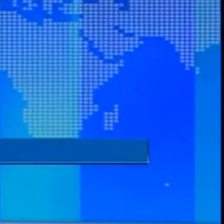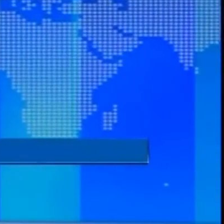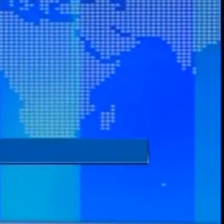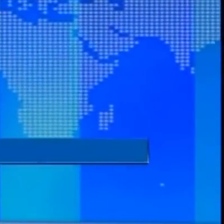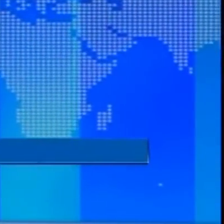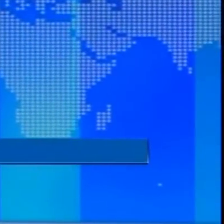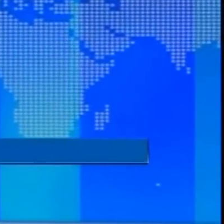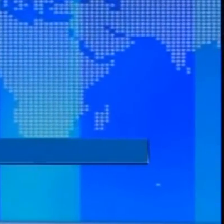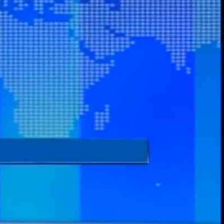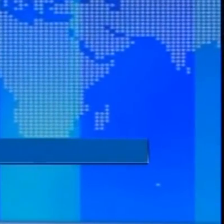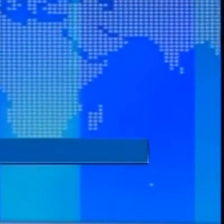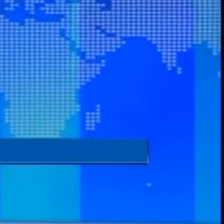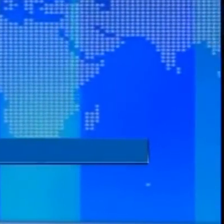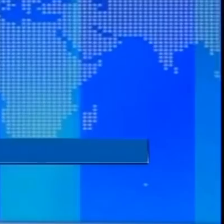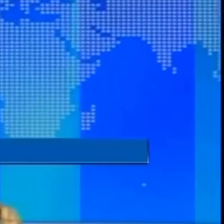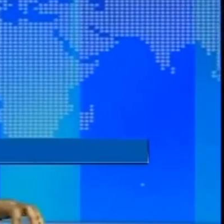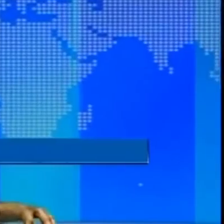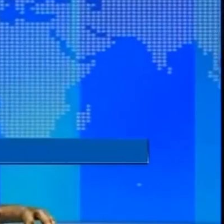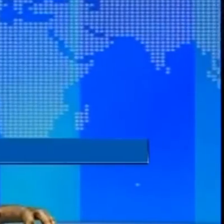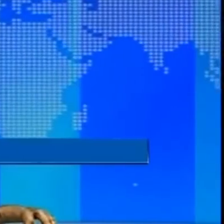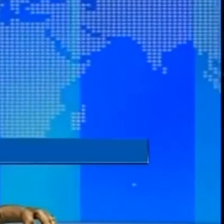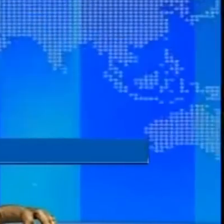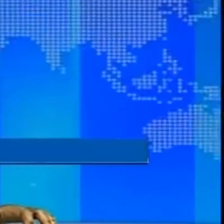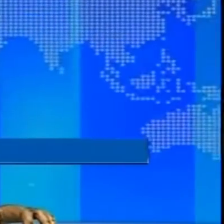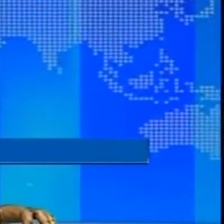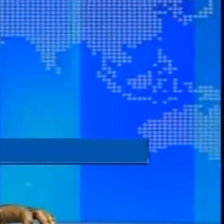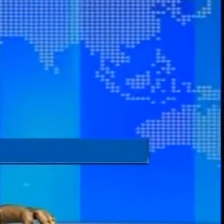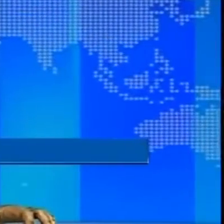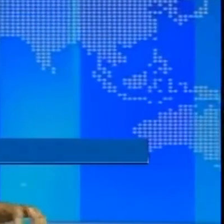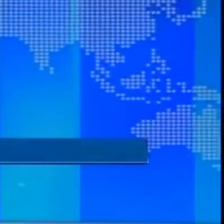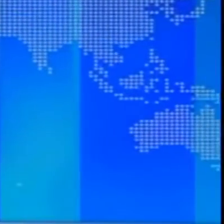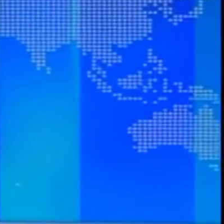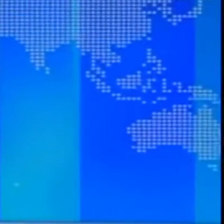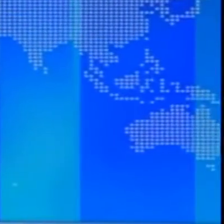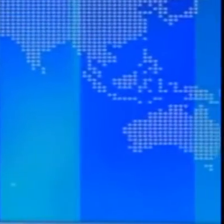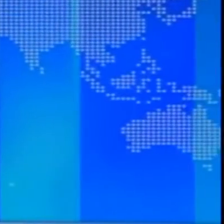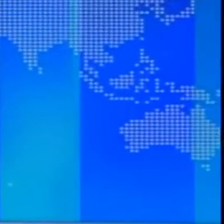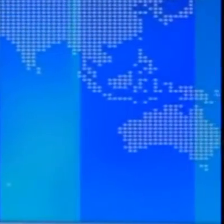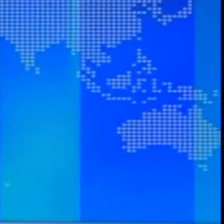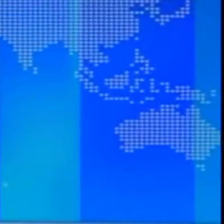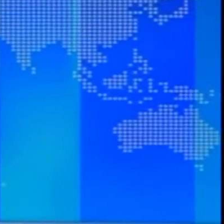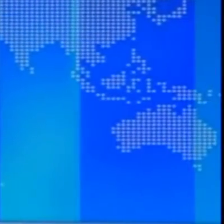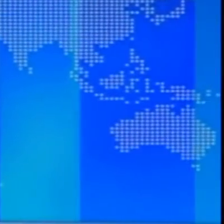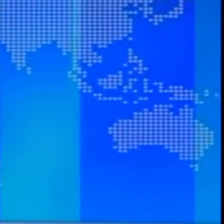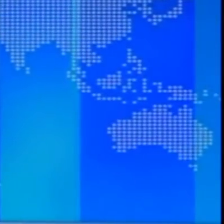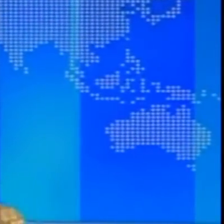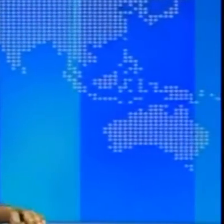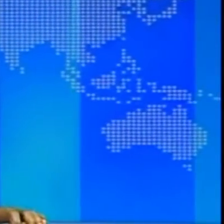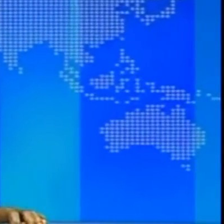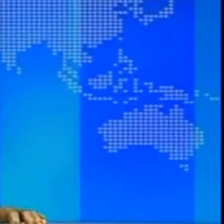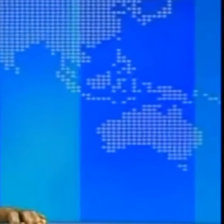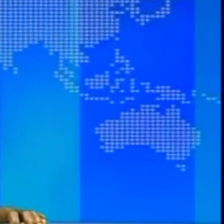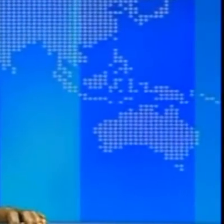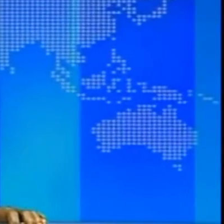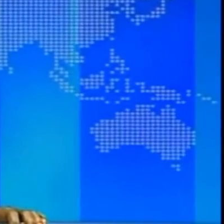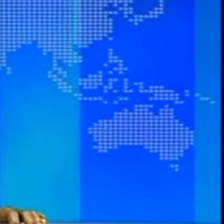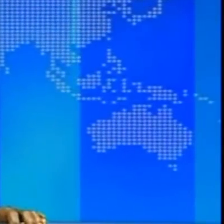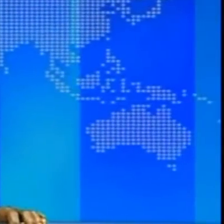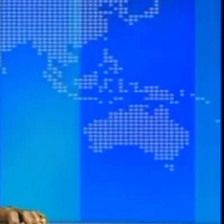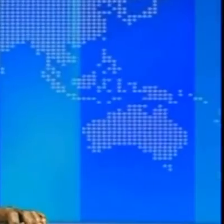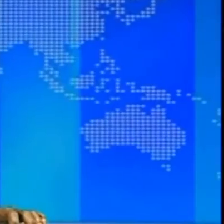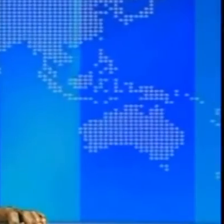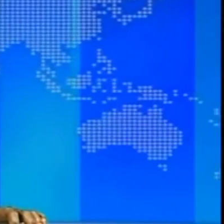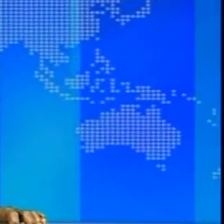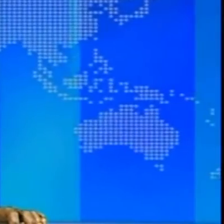à vous de l'avoir suivi. Merci également à toute l'équipe composée de Jonathan Mubalama, Joyce Apalakwe, Henri Alima, Sierro Dependa. Dans